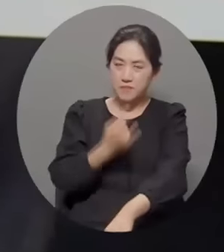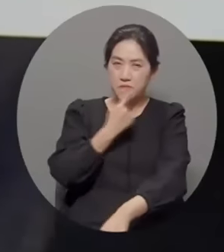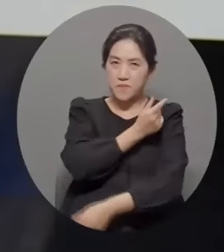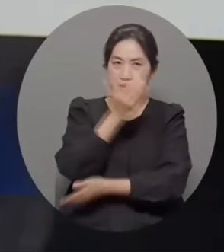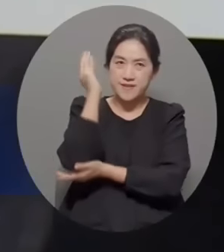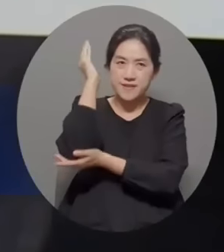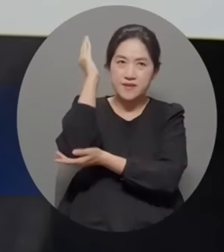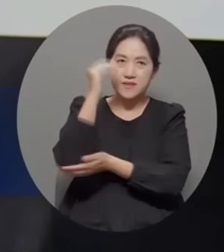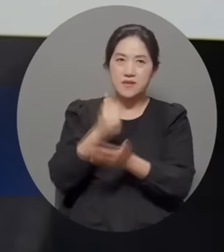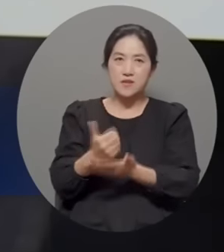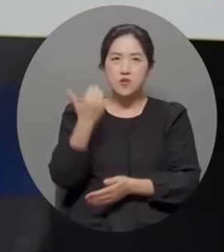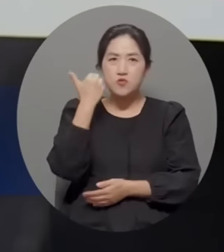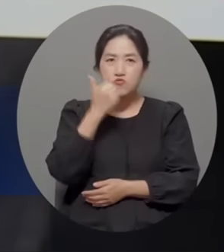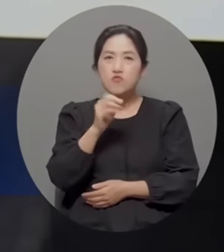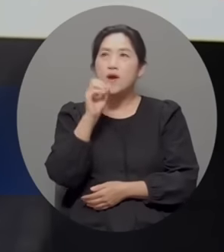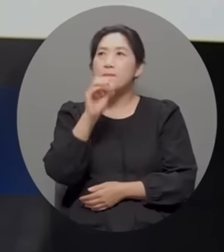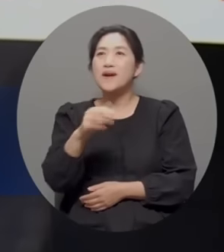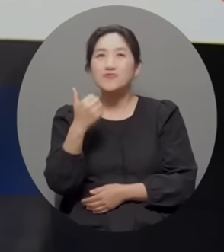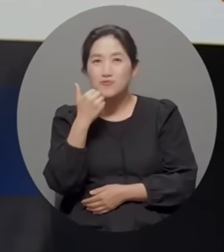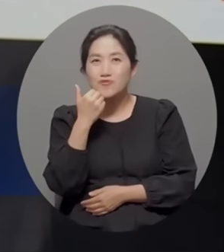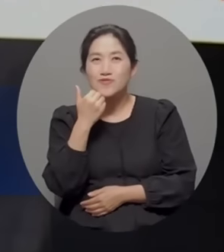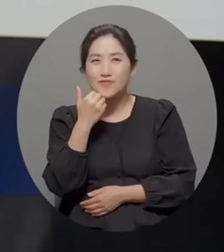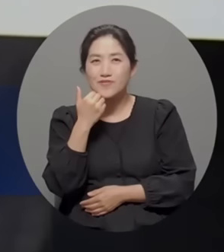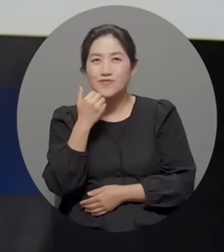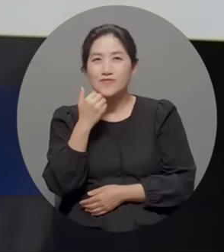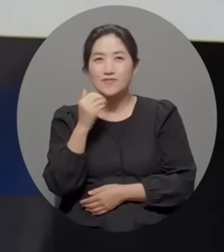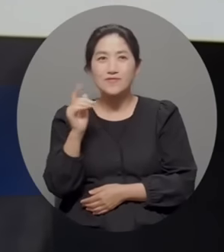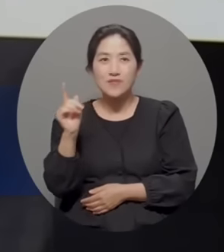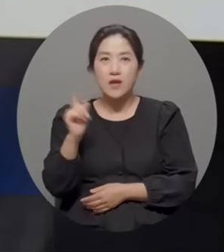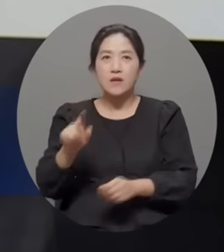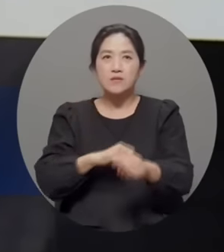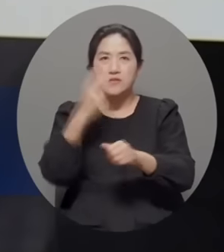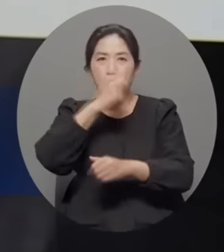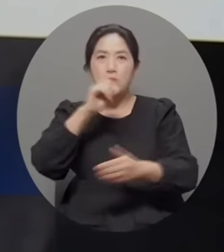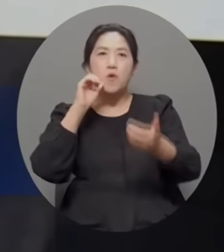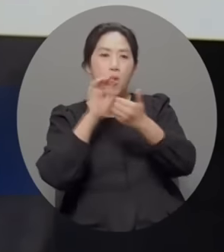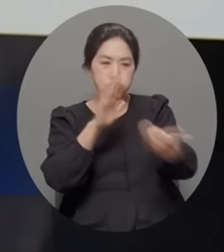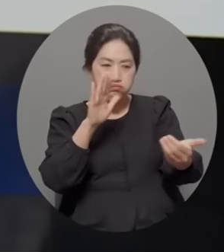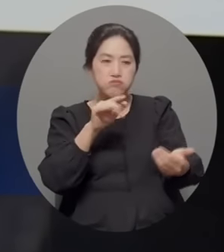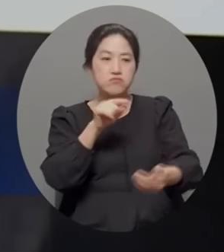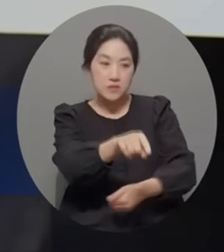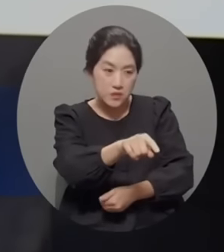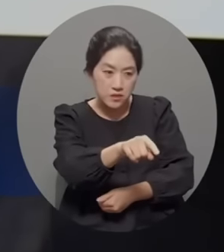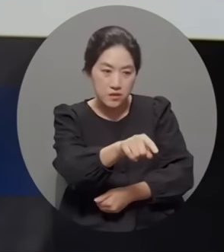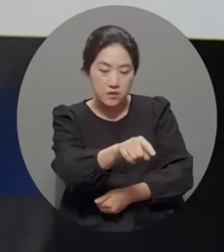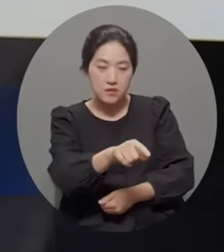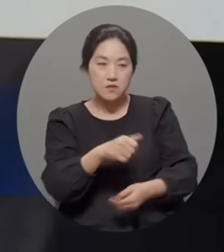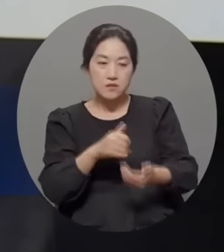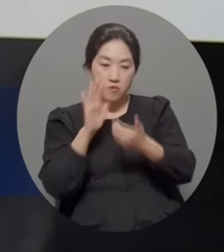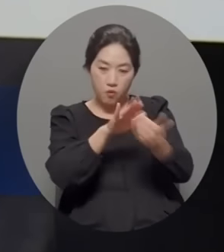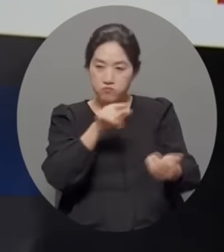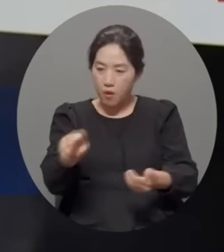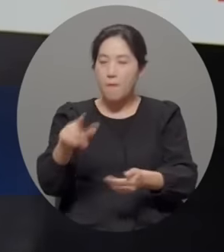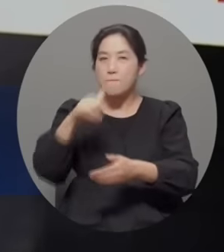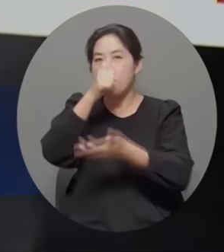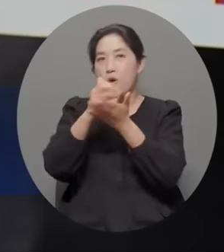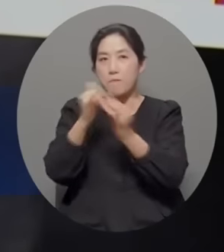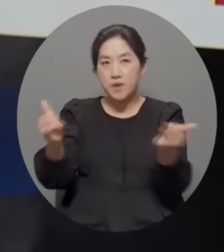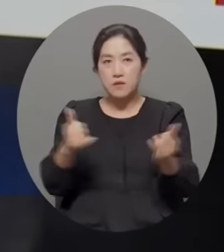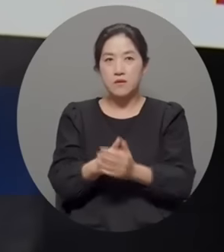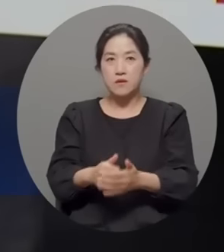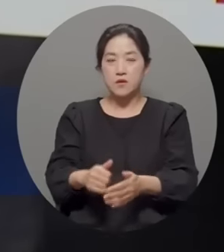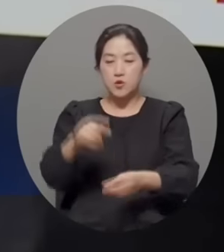누가 이렇게 말했습니다. 특검을 거부하는 자가 범인이다.